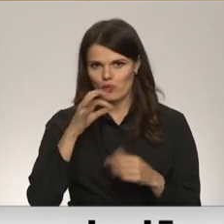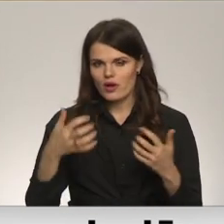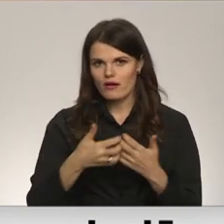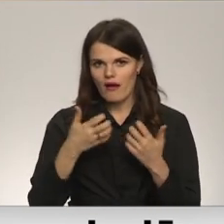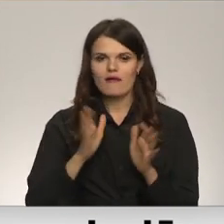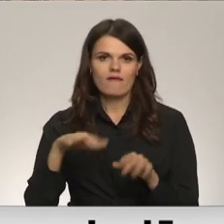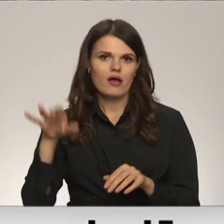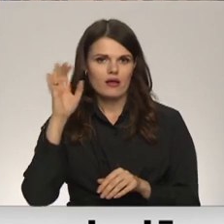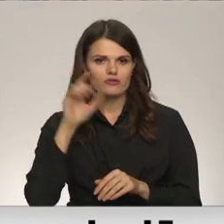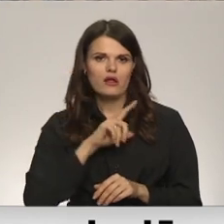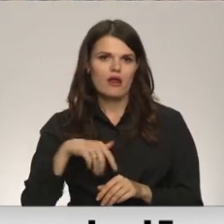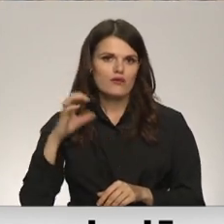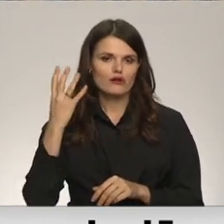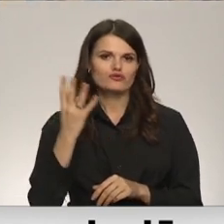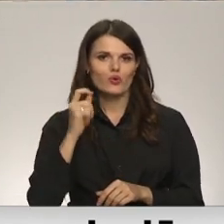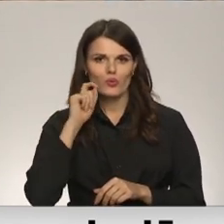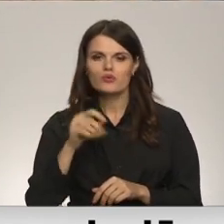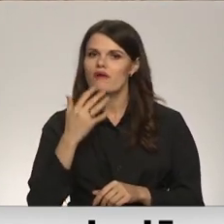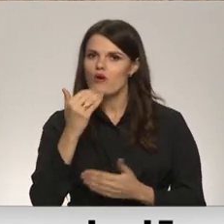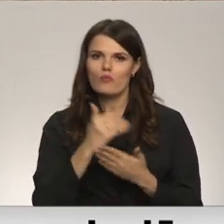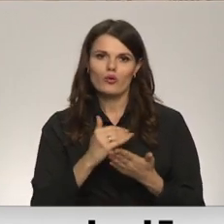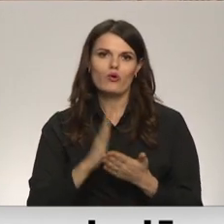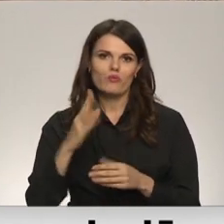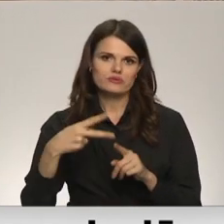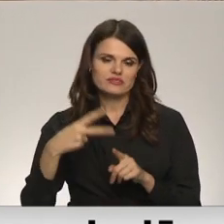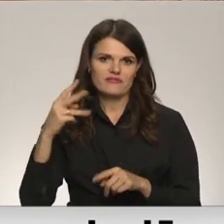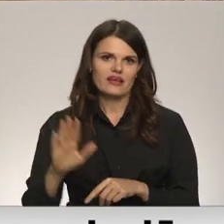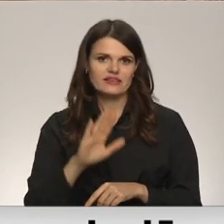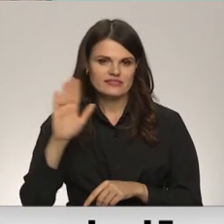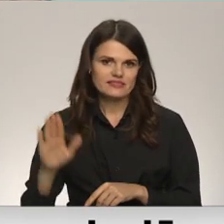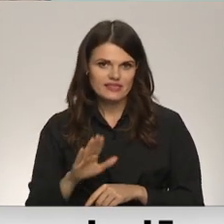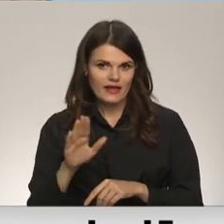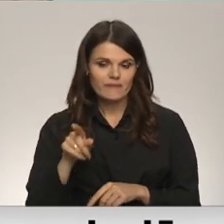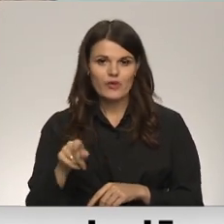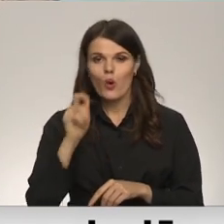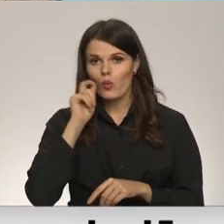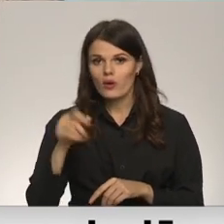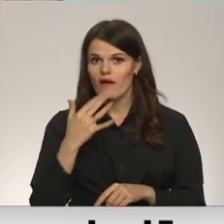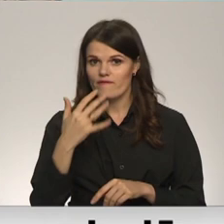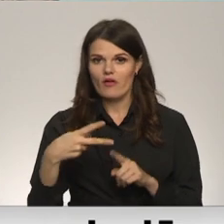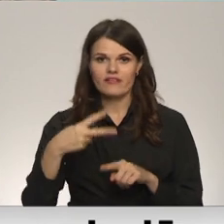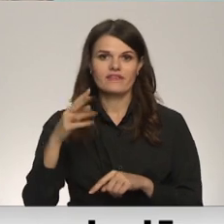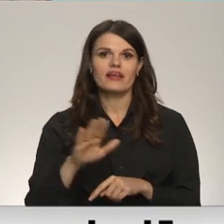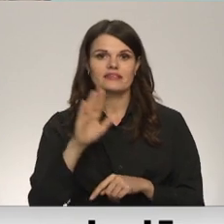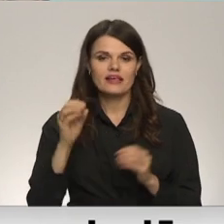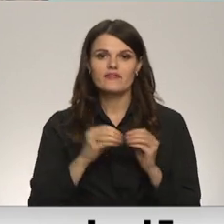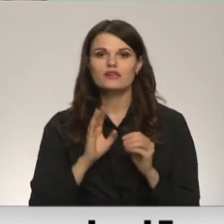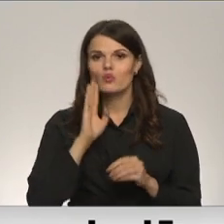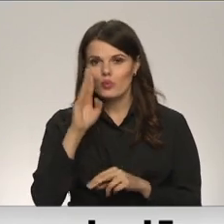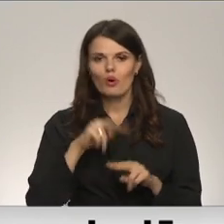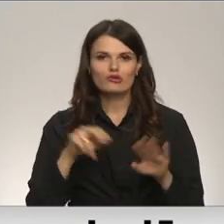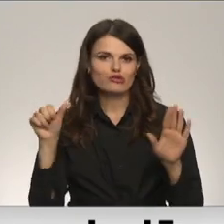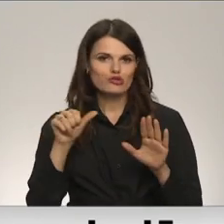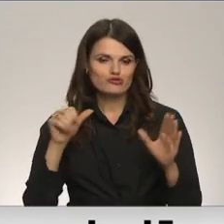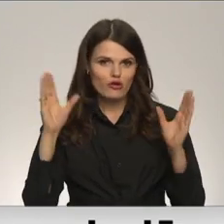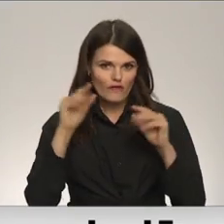Freidenfelds. Ziņas Latvijas radio 4 ukraiņu valodā izskan divas reizes dienā, 10:00 no rīta un 6:00